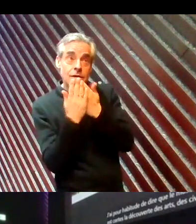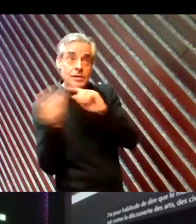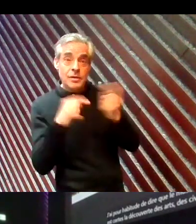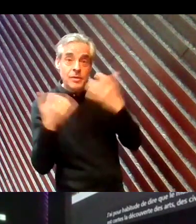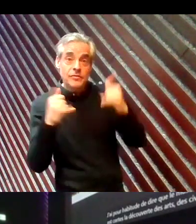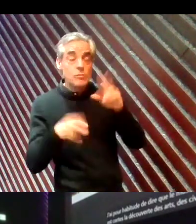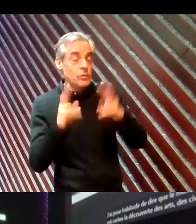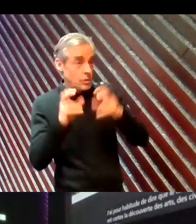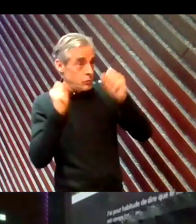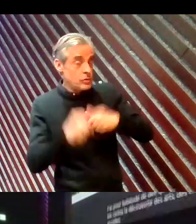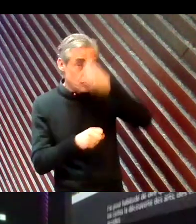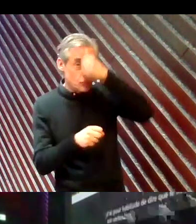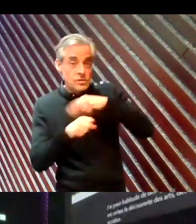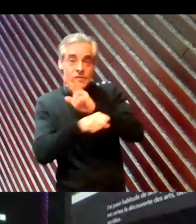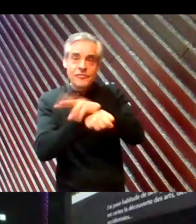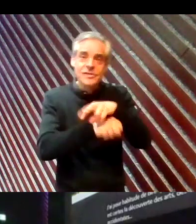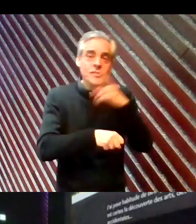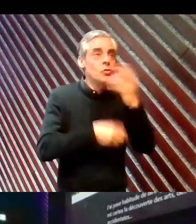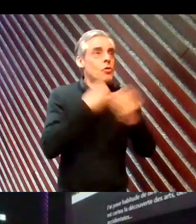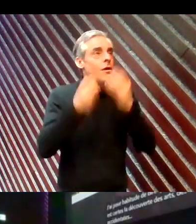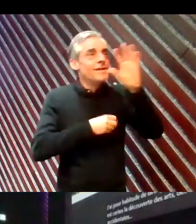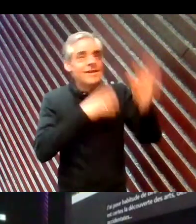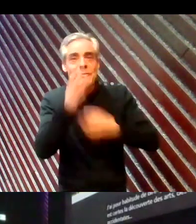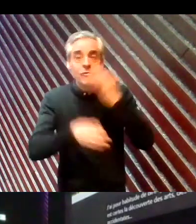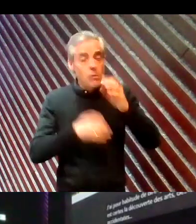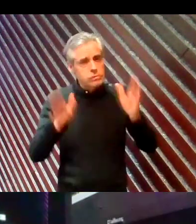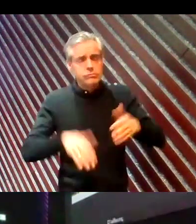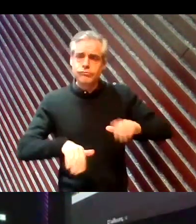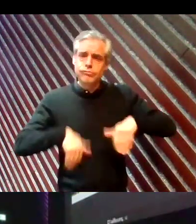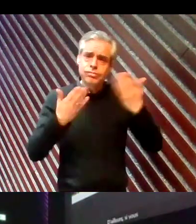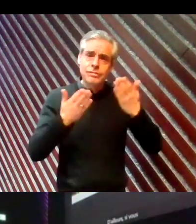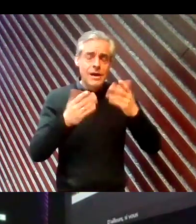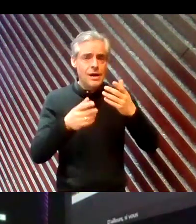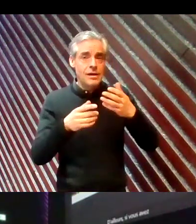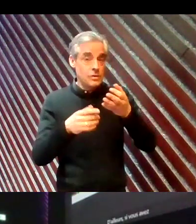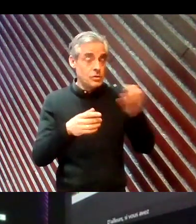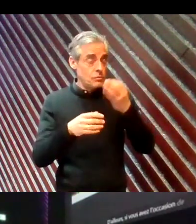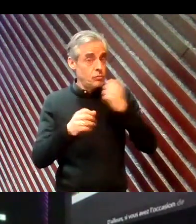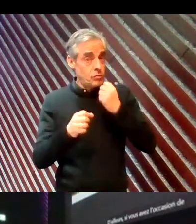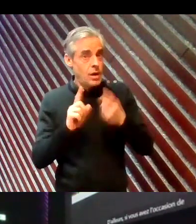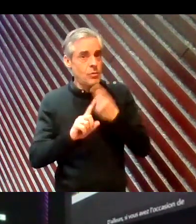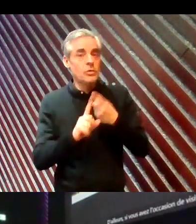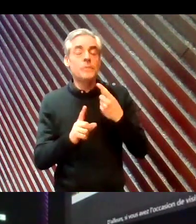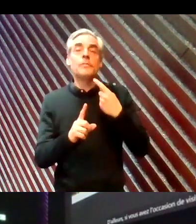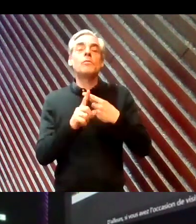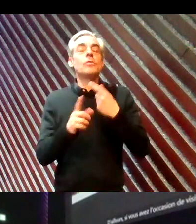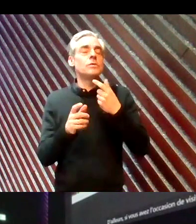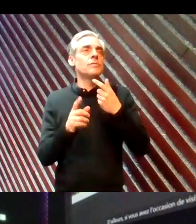redécouvrir le musée, n'hésitez pas, faites-le nous savoir. Mais c'est aussi